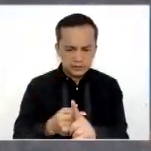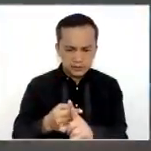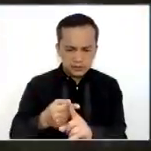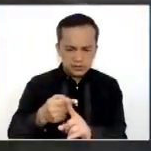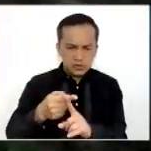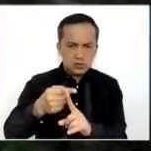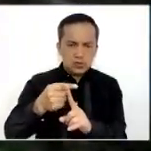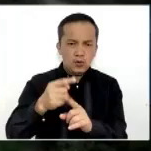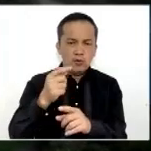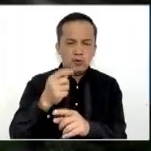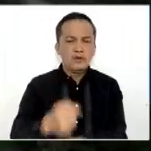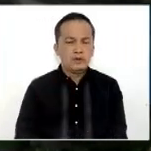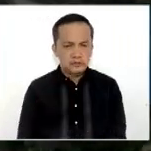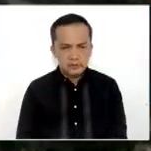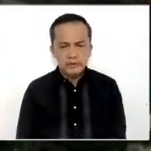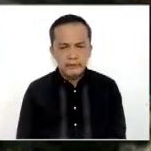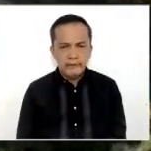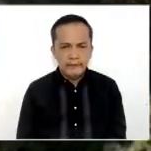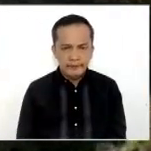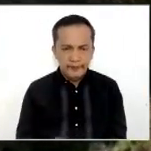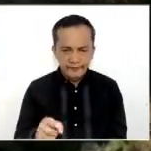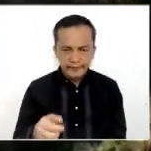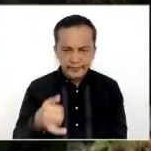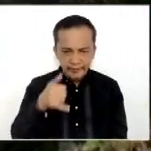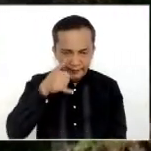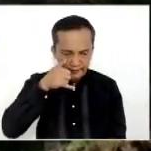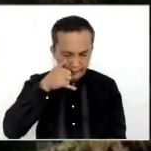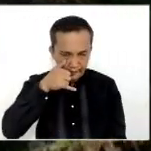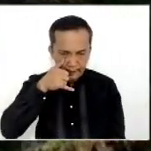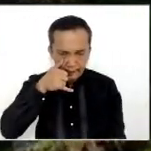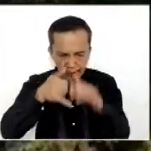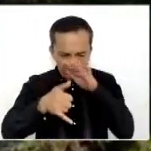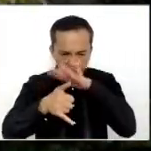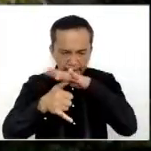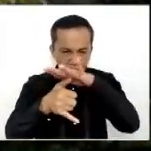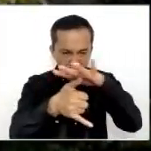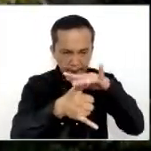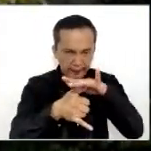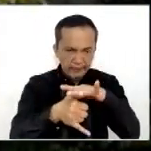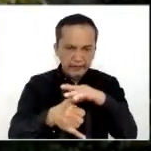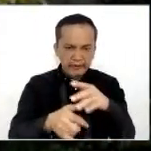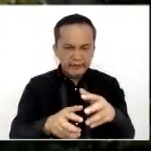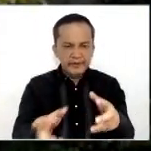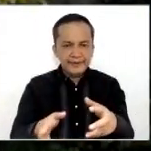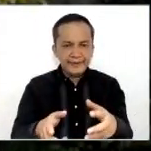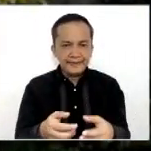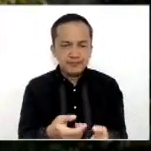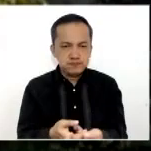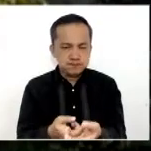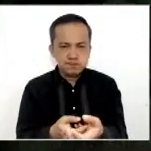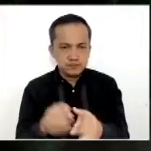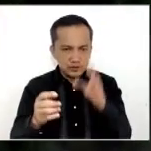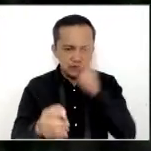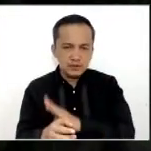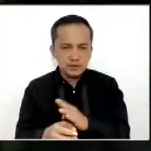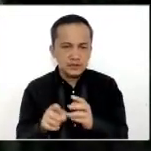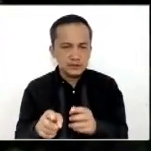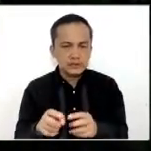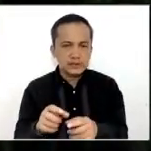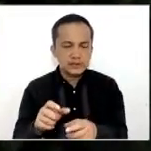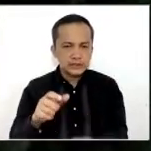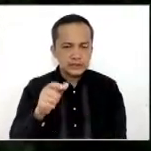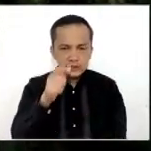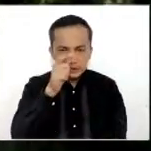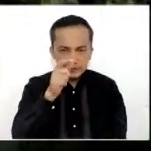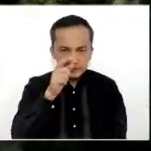temperatura. Kita sa kuha mula sa himpapawid ang tindi ng pagkakawasak ng firefighting plane na ito sa bansang Greece. Kagagaling lang